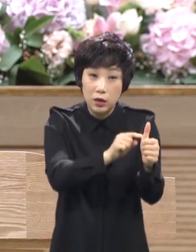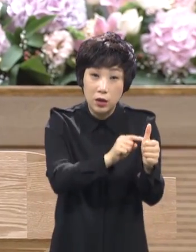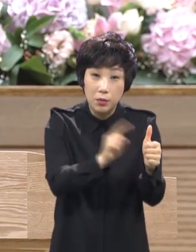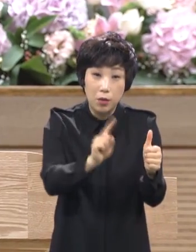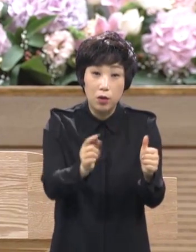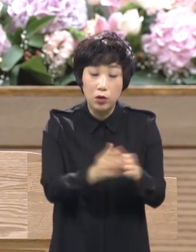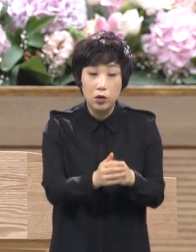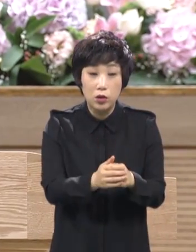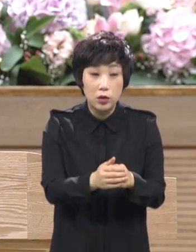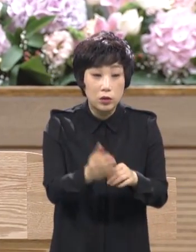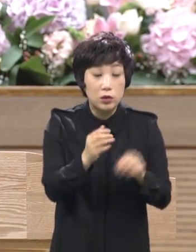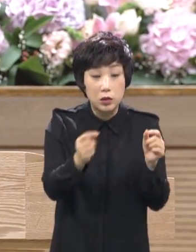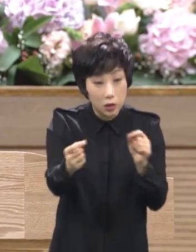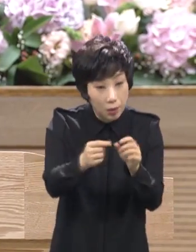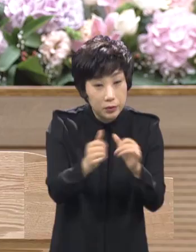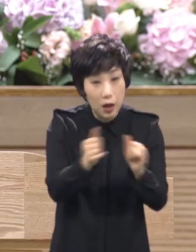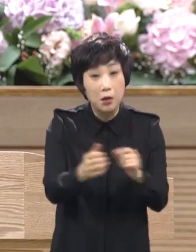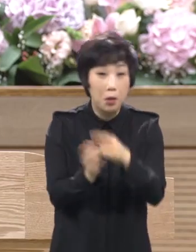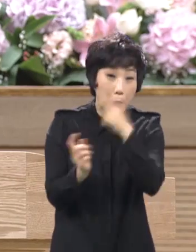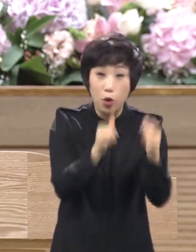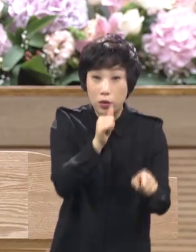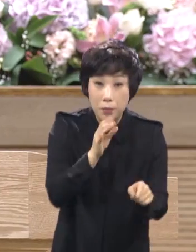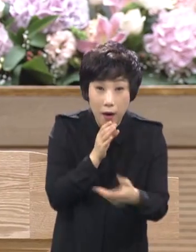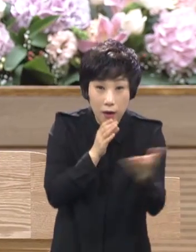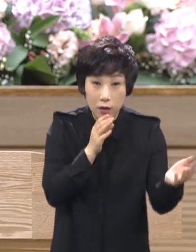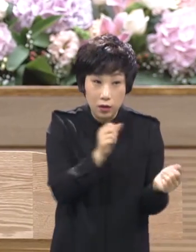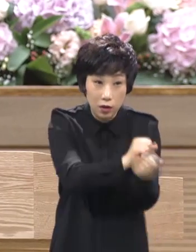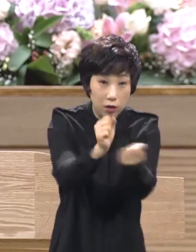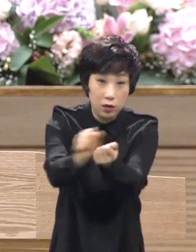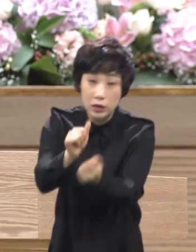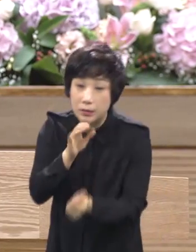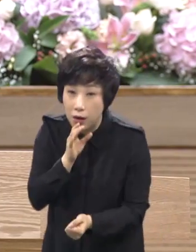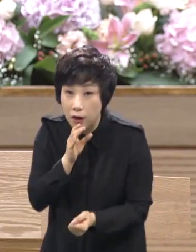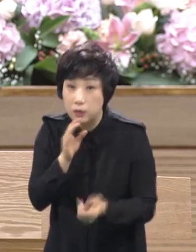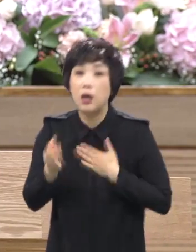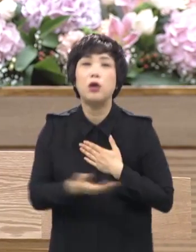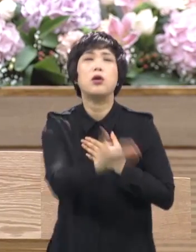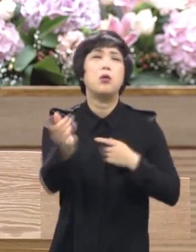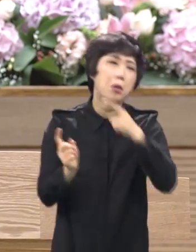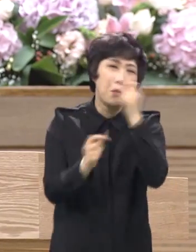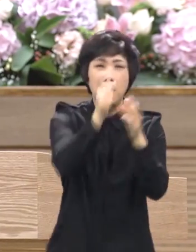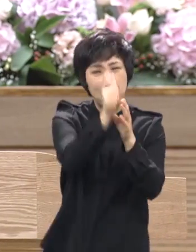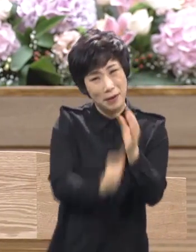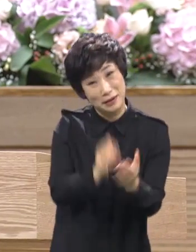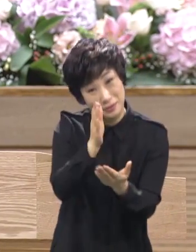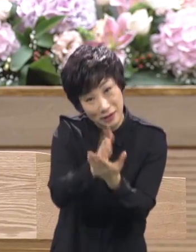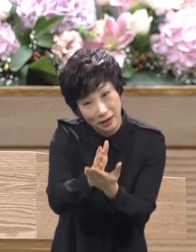이 사람을 미혹하니 우리는 절대로 미혹받지 말라.